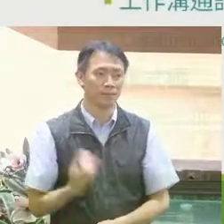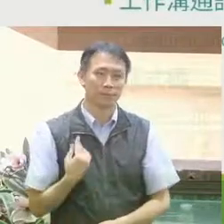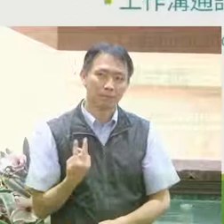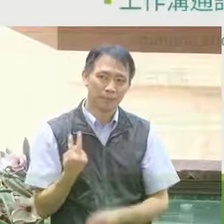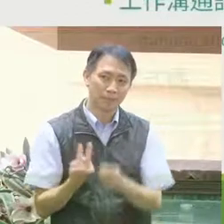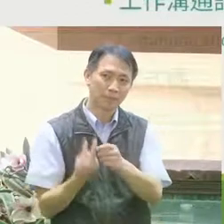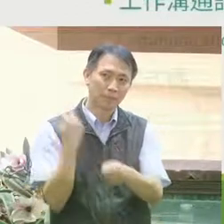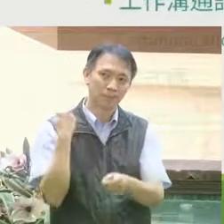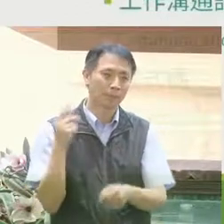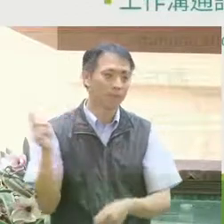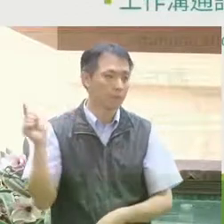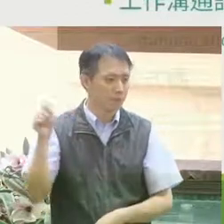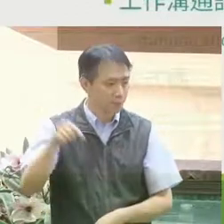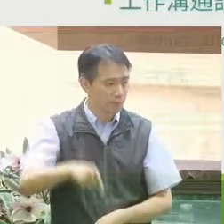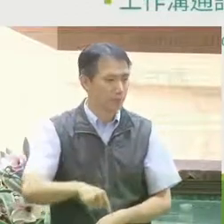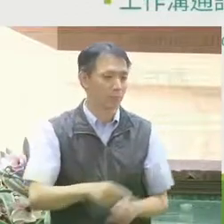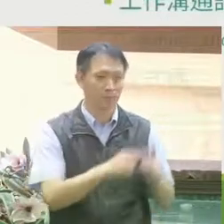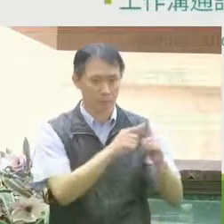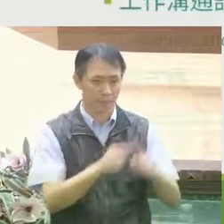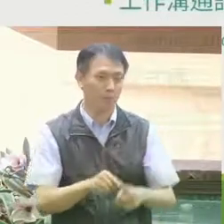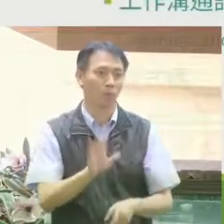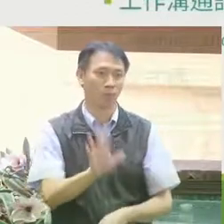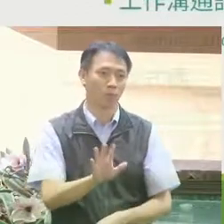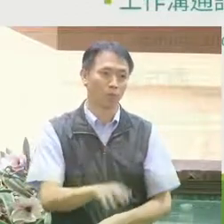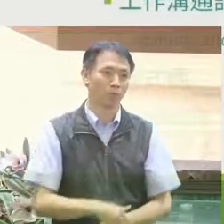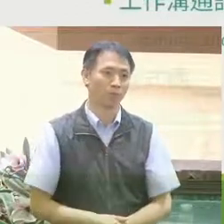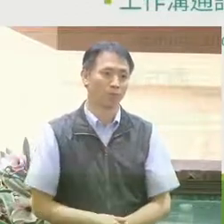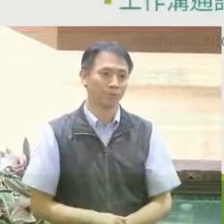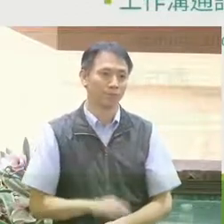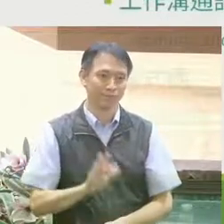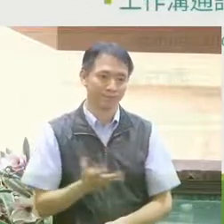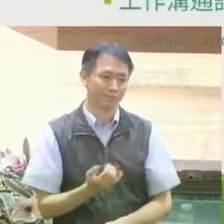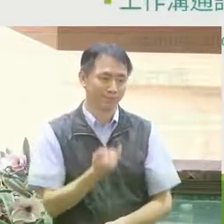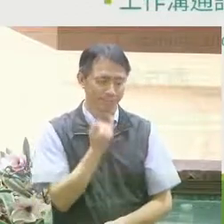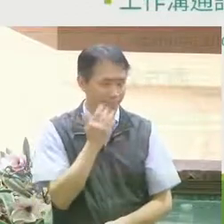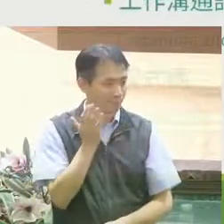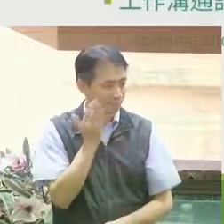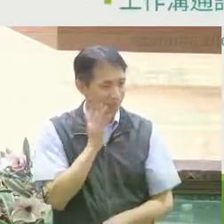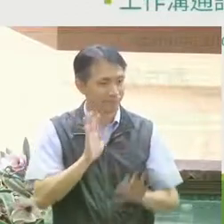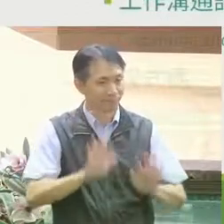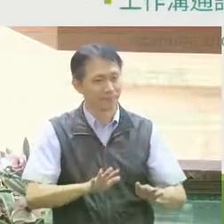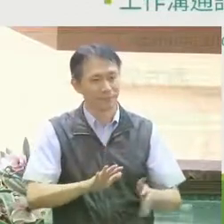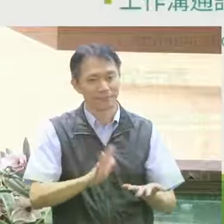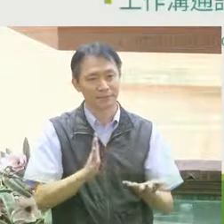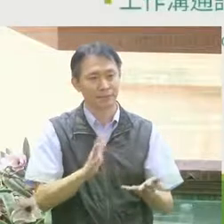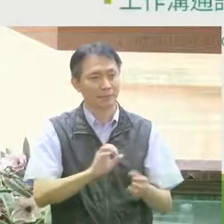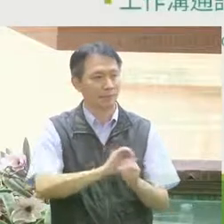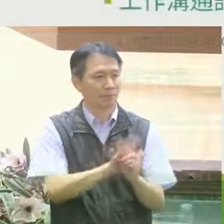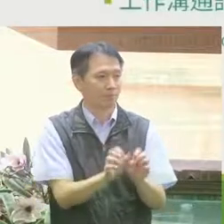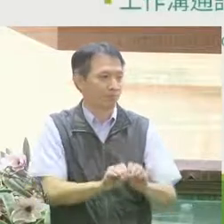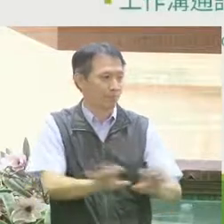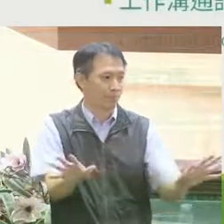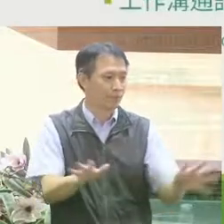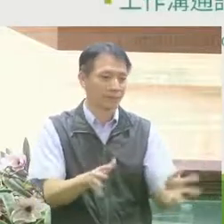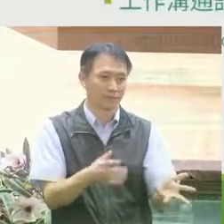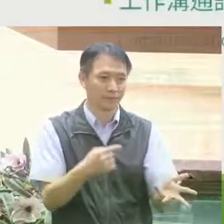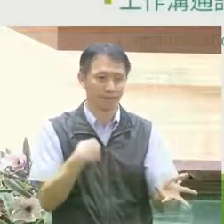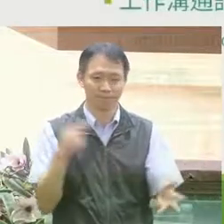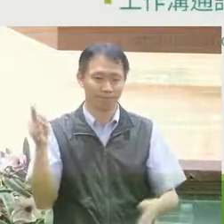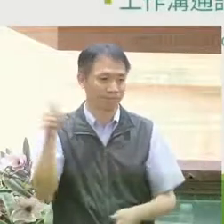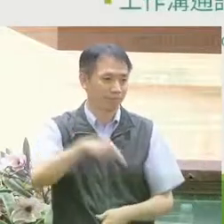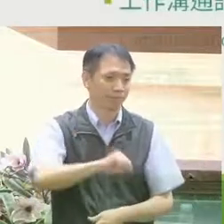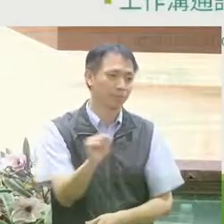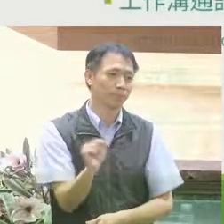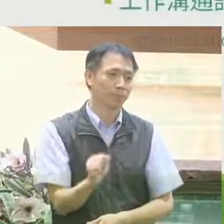G0 Resummits 我都有到现场参与，但可惜今年武汉肺炎的疫情的关系没有机